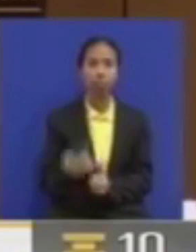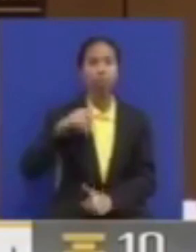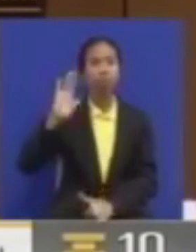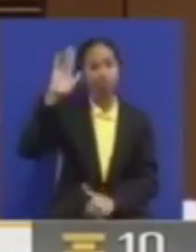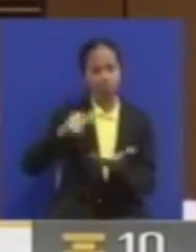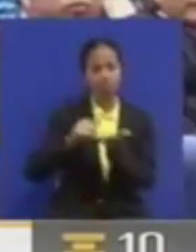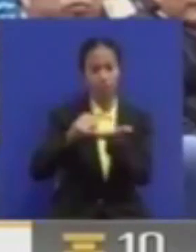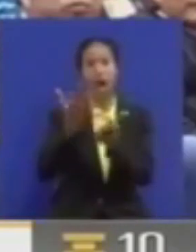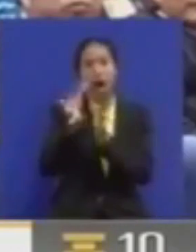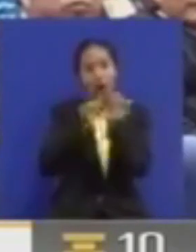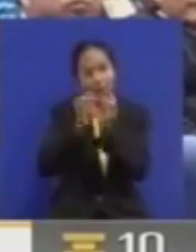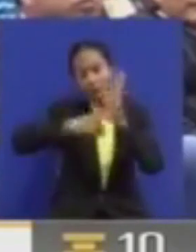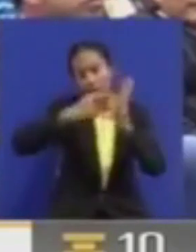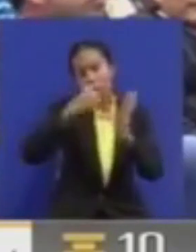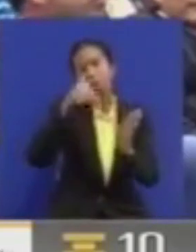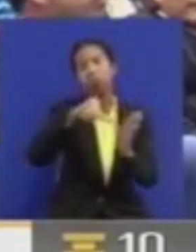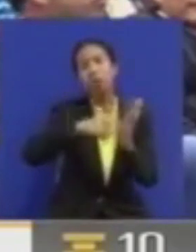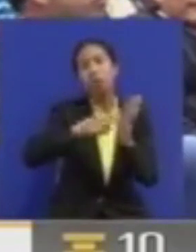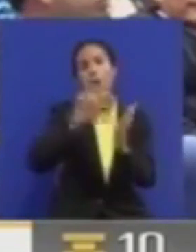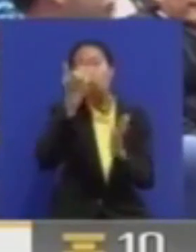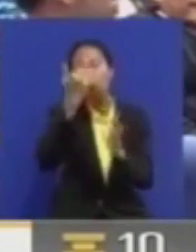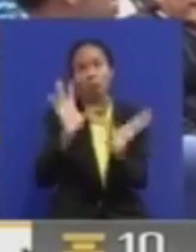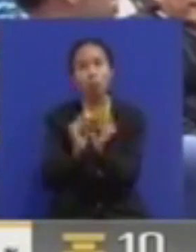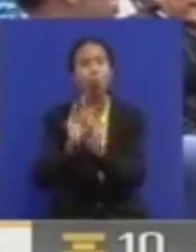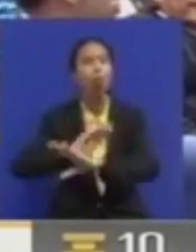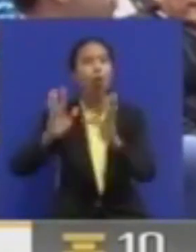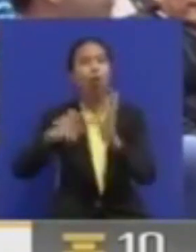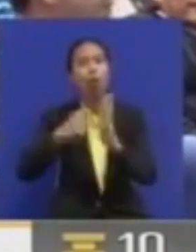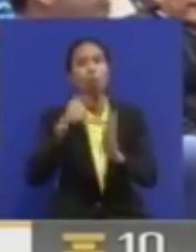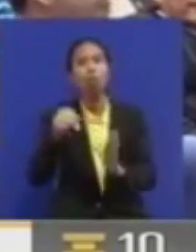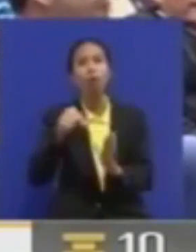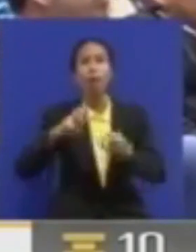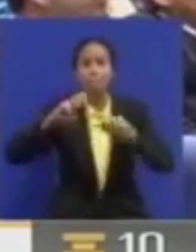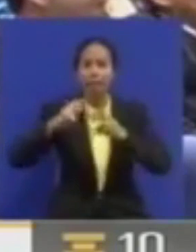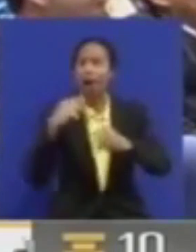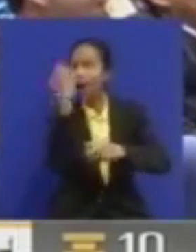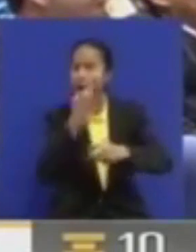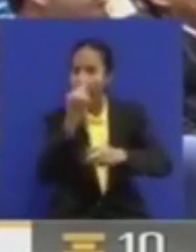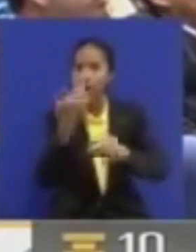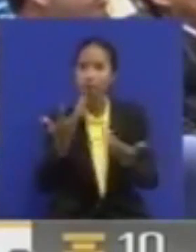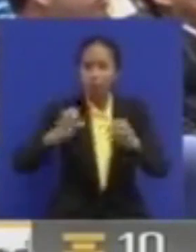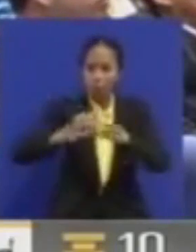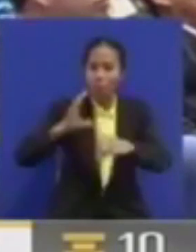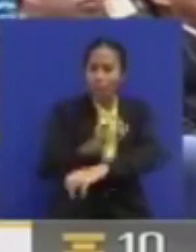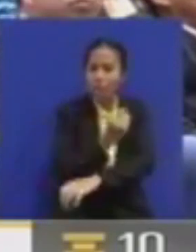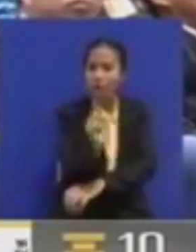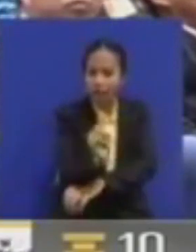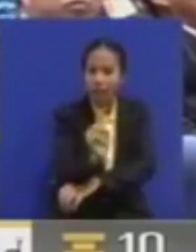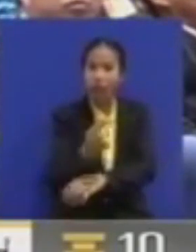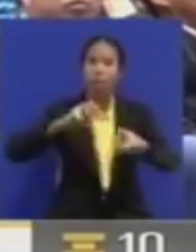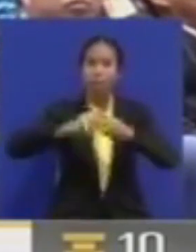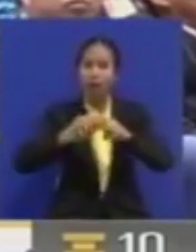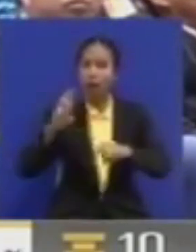อภิสิทธิ์กับคุณวันนอช่วยอ่ะ ใช่ แต่วันนี้บรรยากาศก็โอเคนะปู่ชัยยังไม่ทิ้งความลายคร